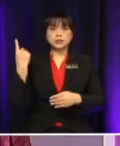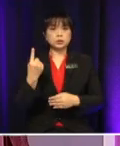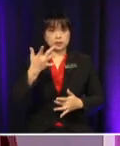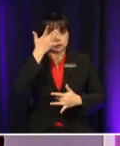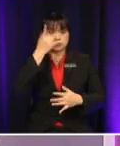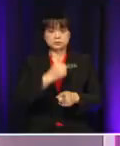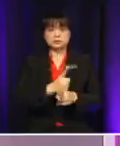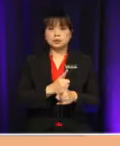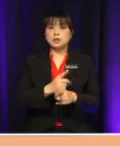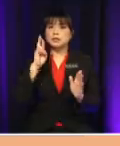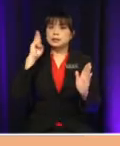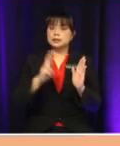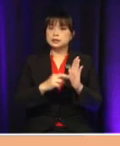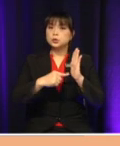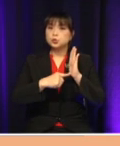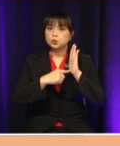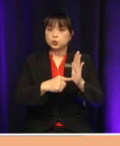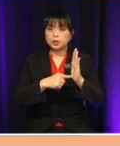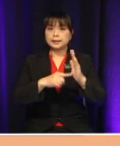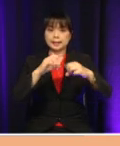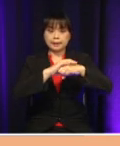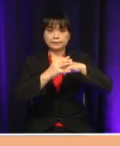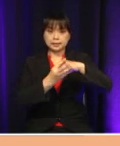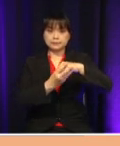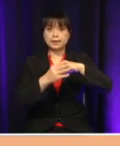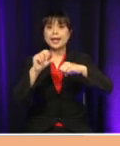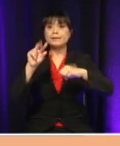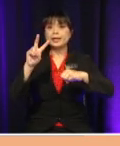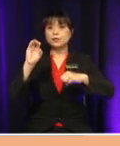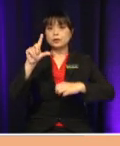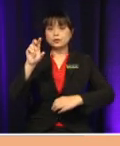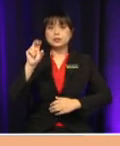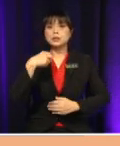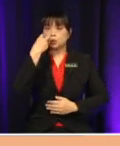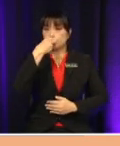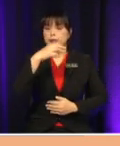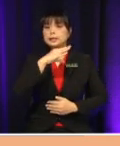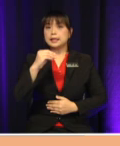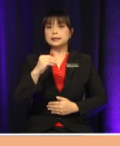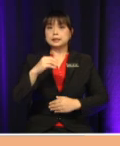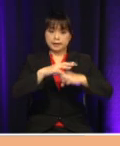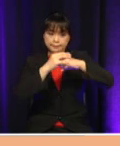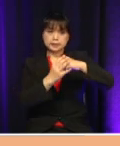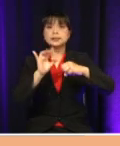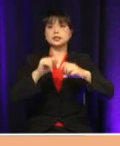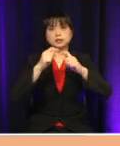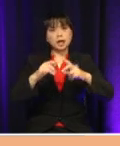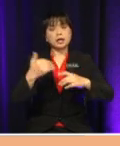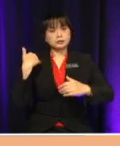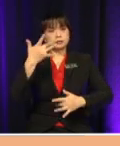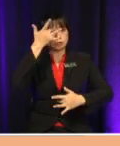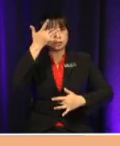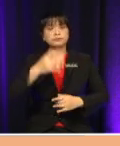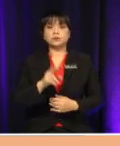suara aja menunjukkan Aliens nomor dan alwiles pesakit mcma oke Ada dua jenis Aliens yang di